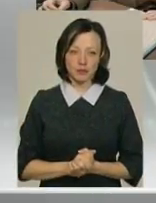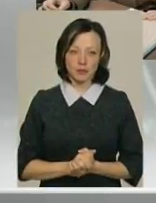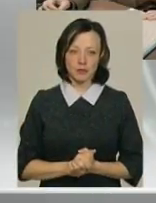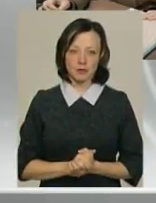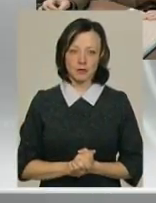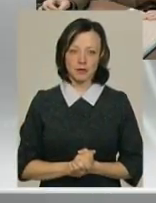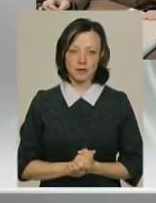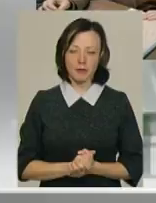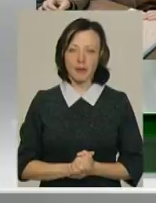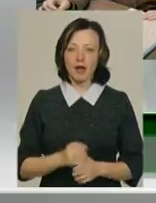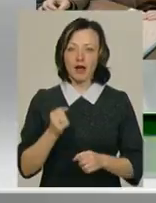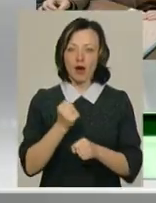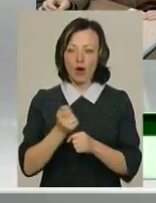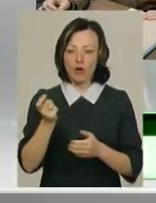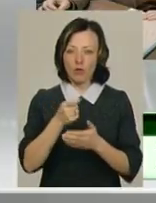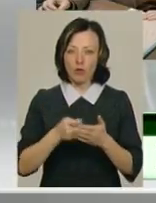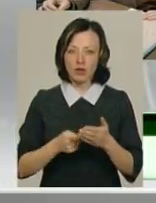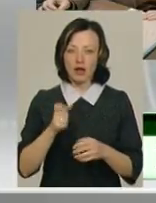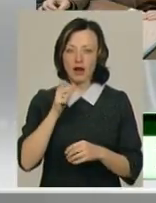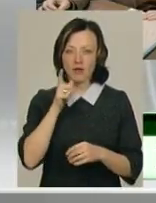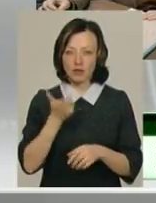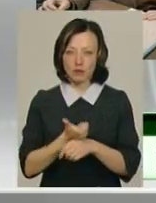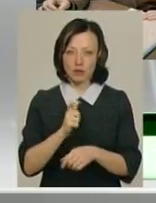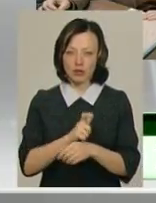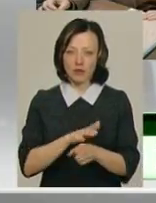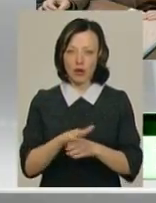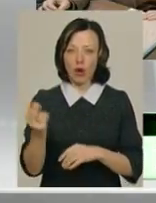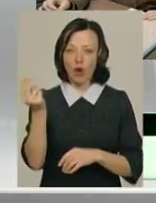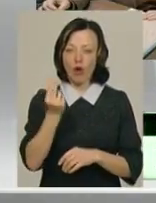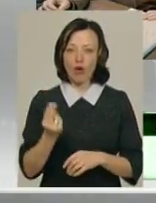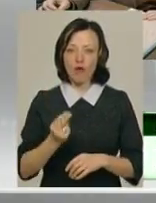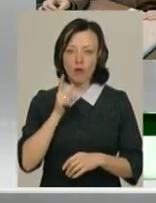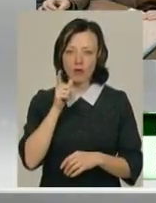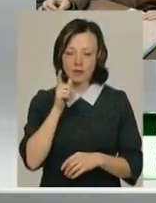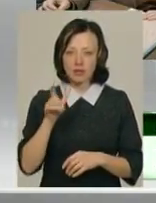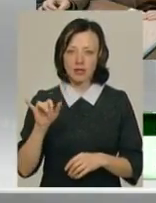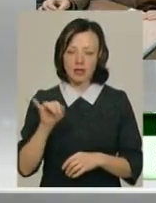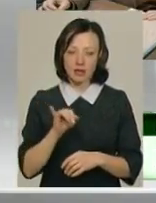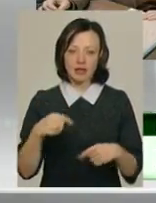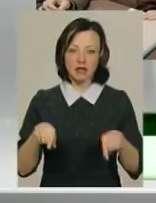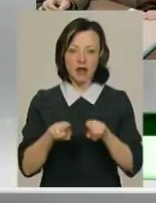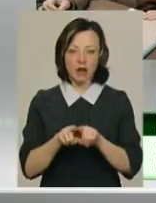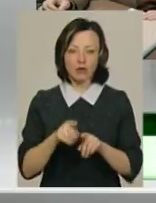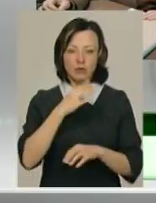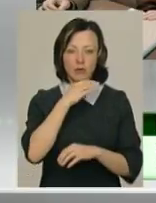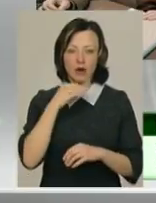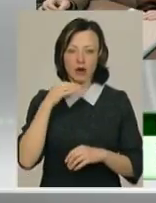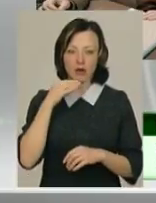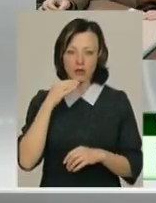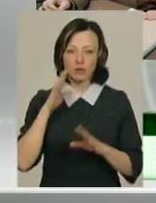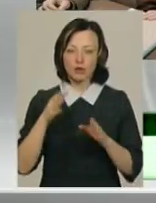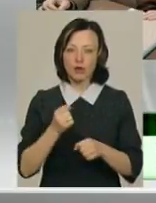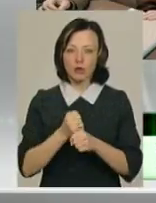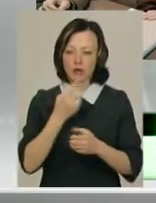Роботи будуть, більшість з них графічні, виконані з кольоровими олівцями і лайнером, а також дуже багато буде